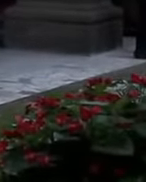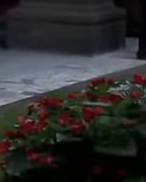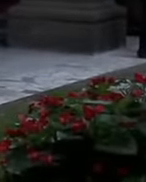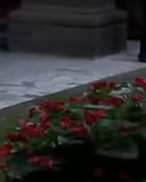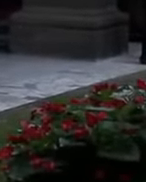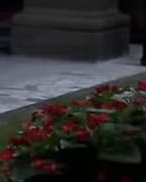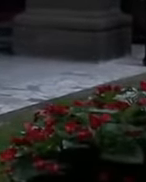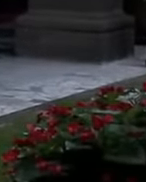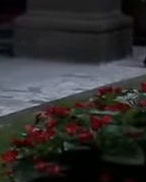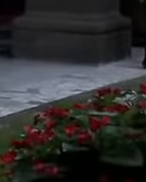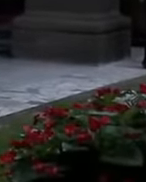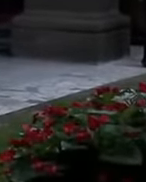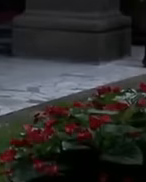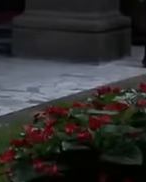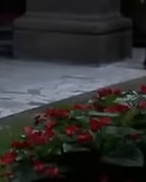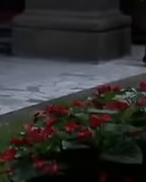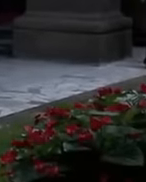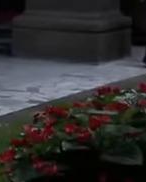cos